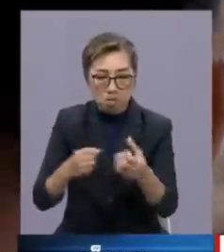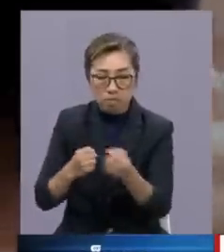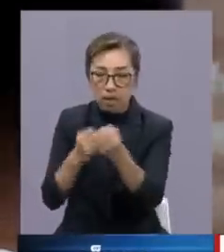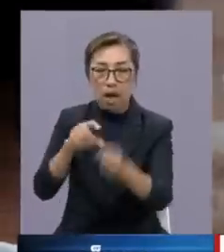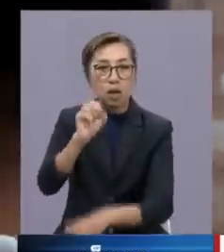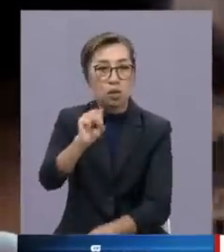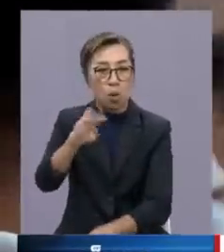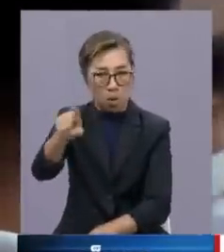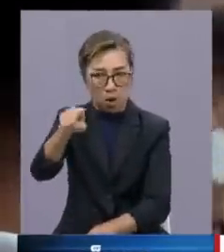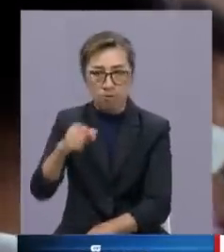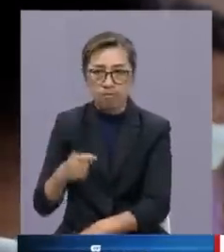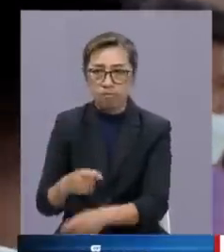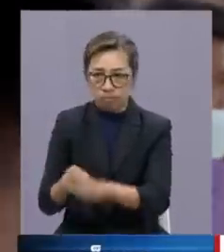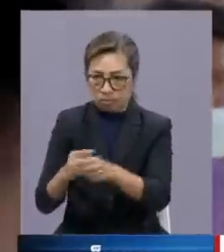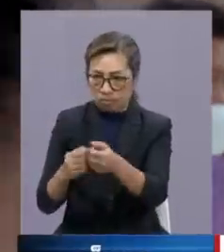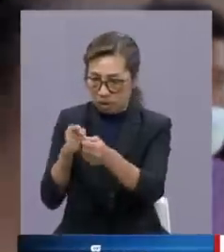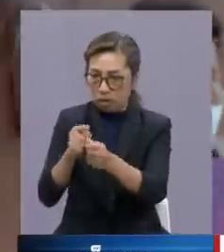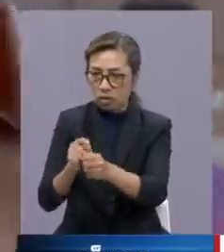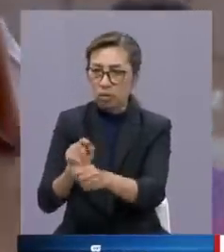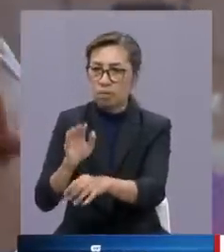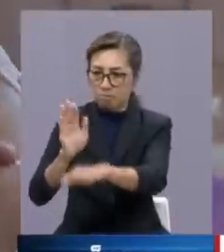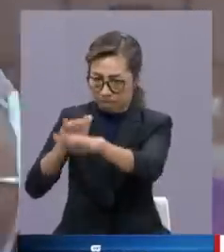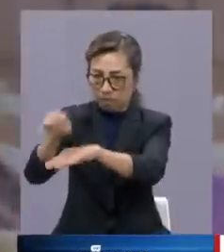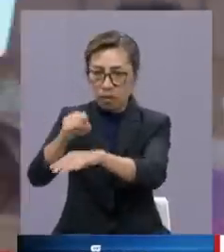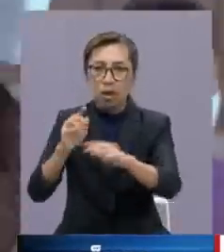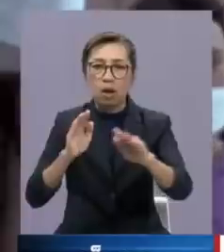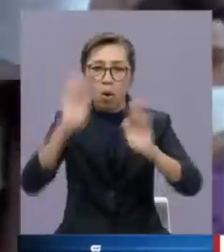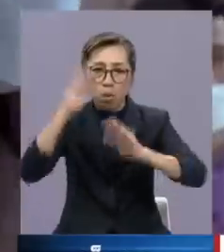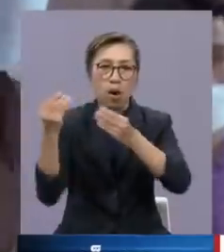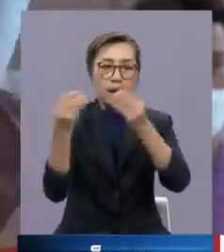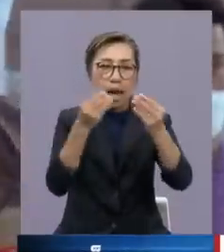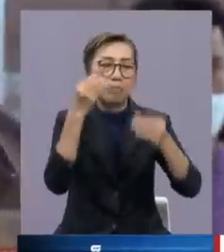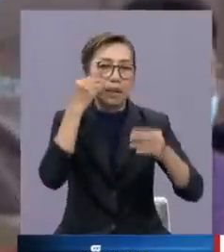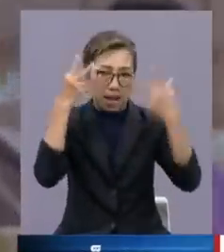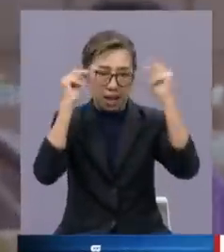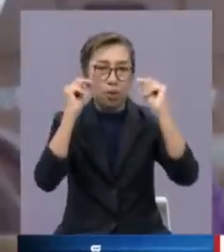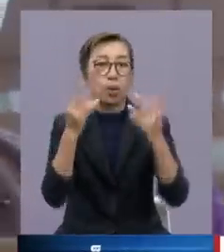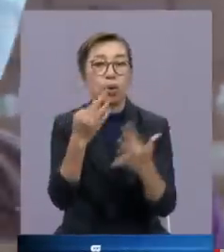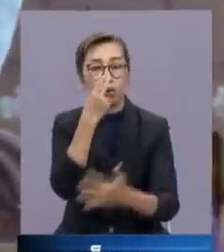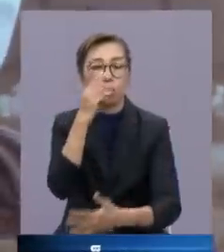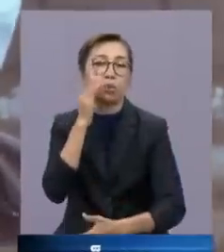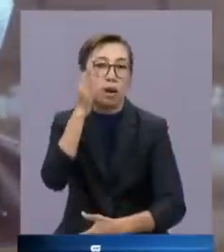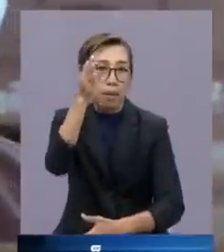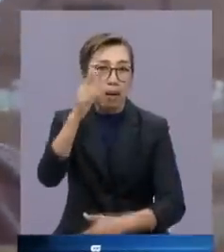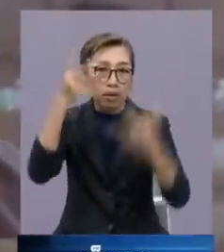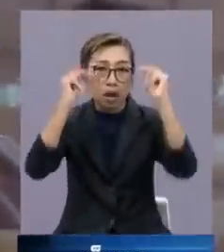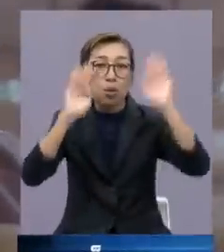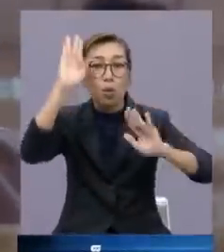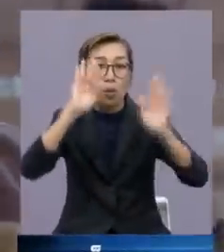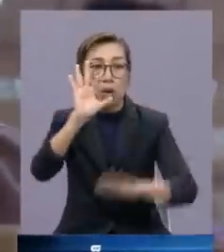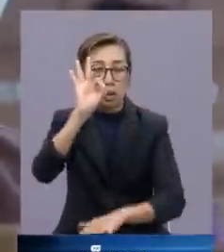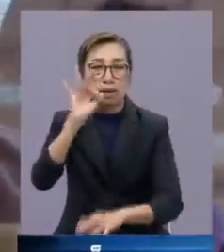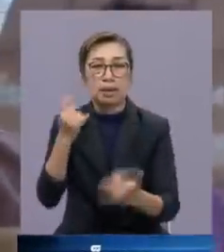ให้สว.โหวตคุณพิธาลิ้มเจริญรัตน์เป็นนายกรัฐมนตรีในขั้นตอนต่อไปนะคร ับ ก็ต้องจับตากันนะครับเรื่องของการโหวตเลือกนายกรัฐมนตรี